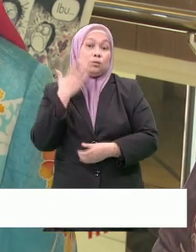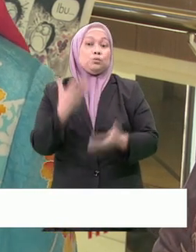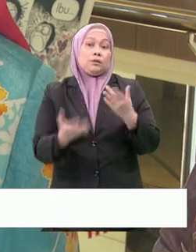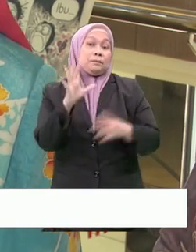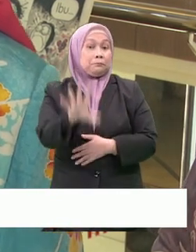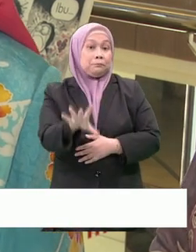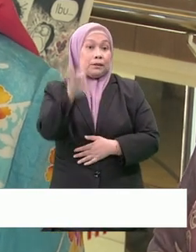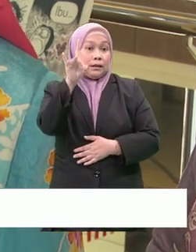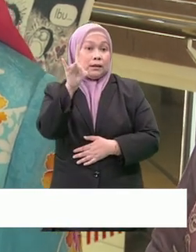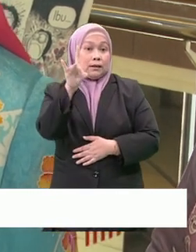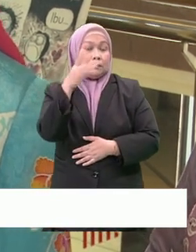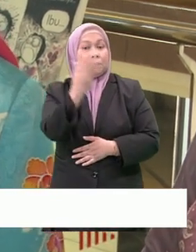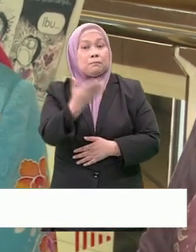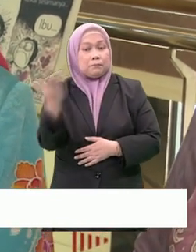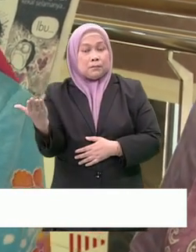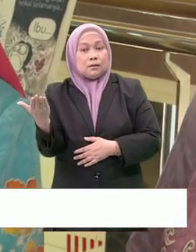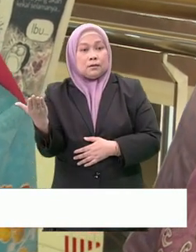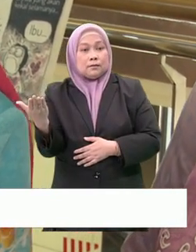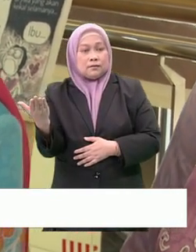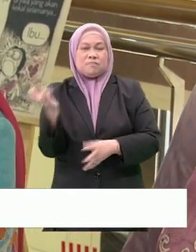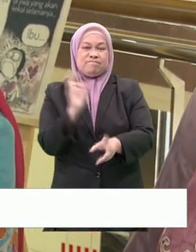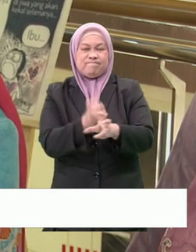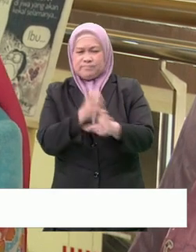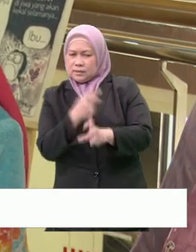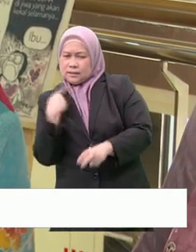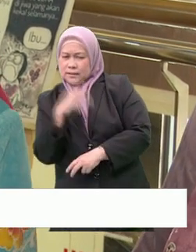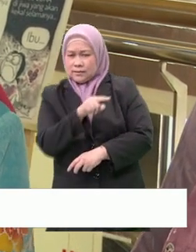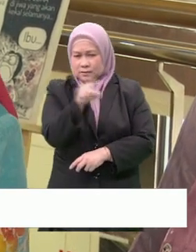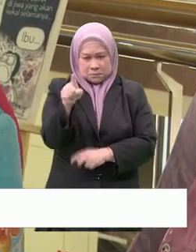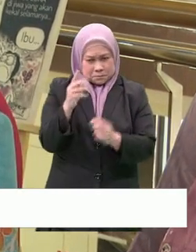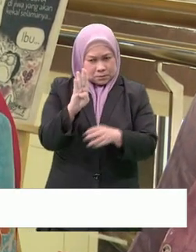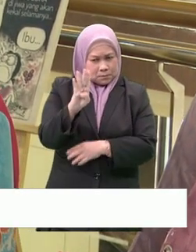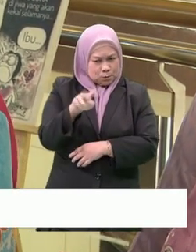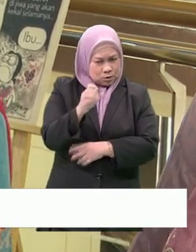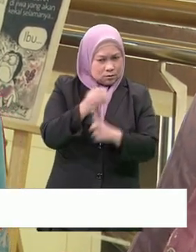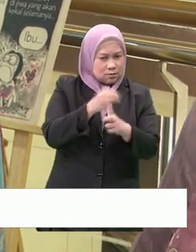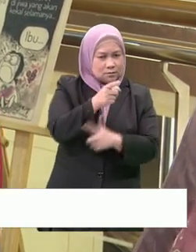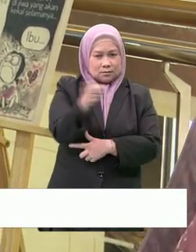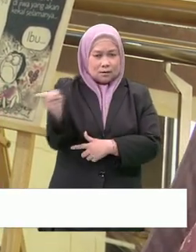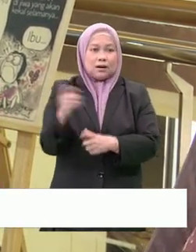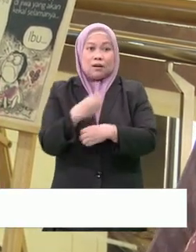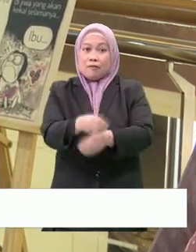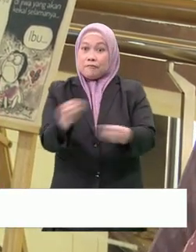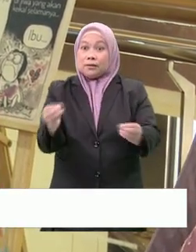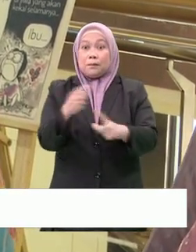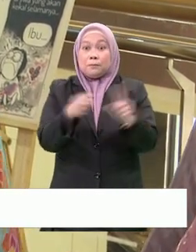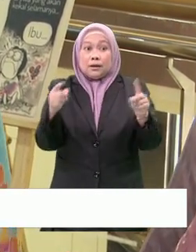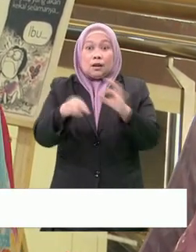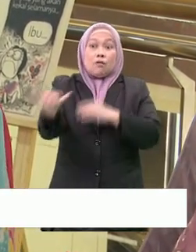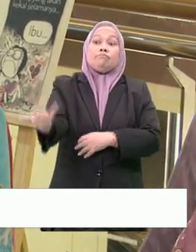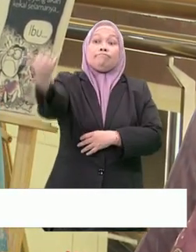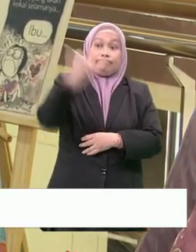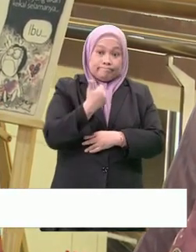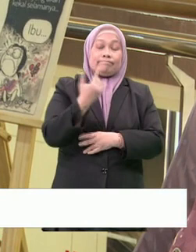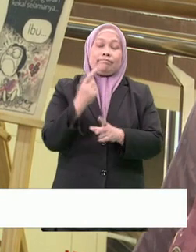Apa nama mekanisme itu agak susah kita nak kata ini orang divoty kan Kalau Pak pejabat melainkan orang luar datang